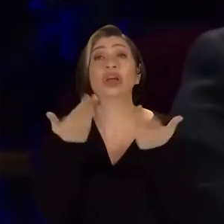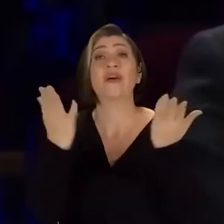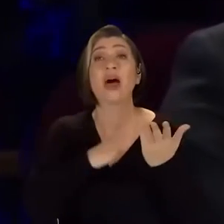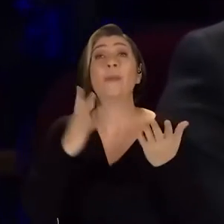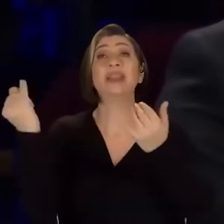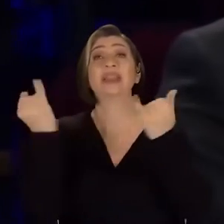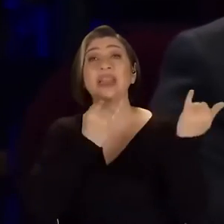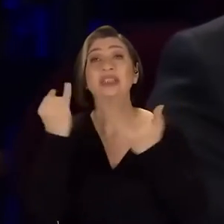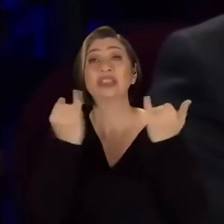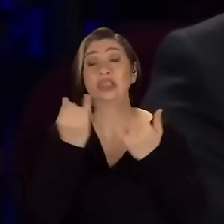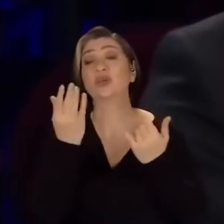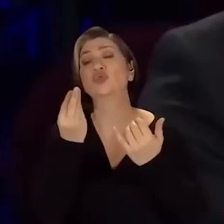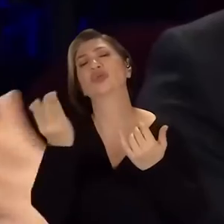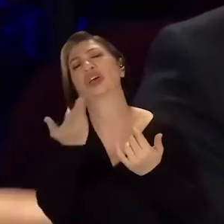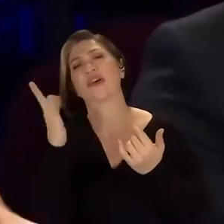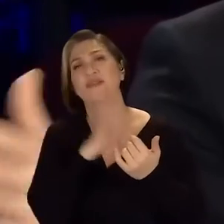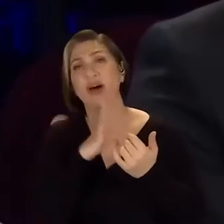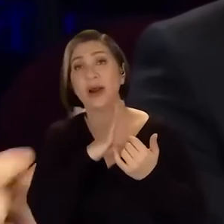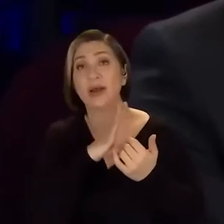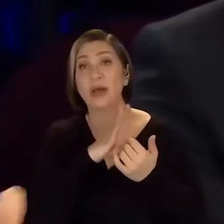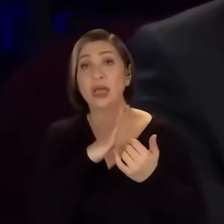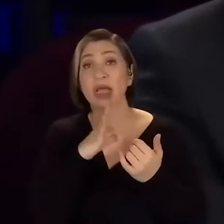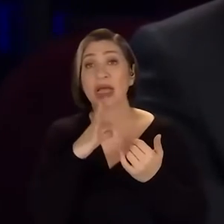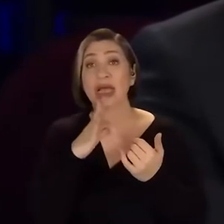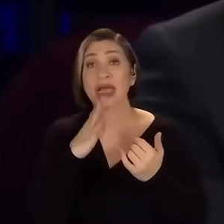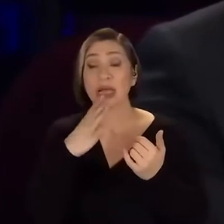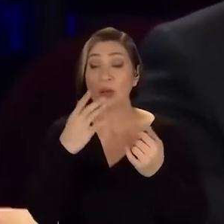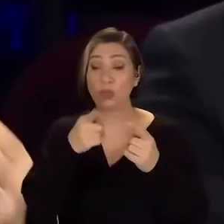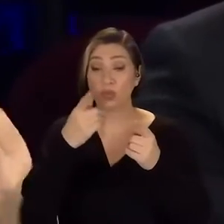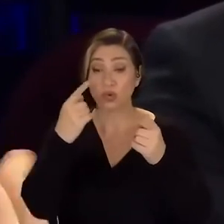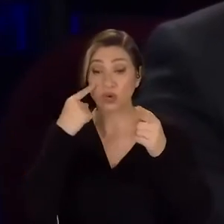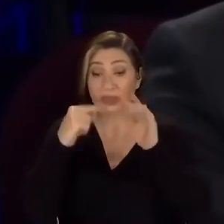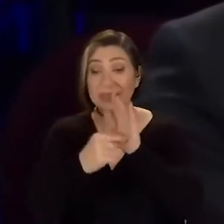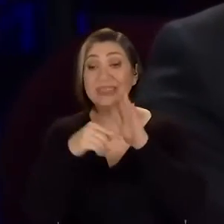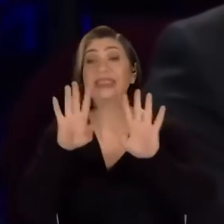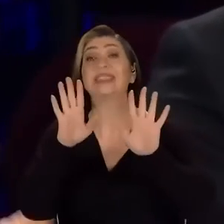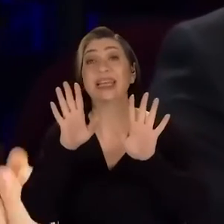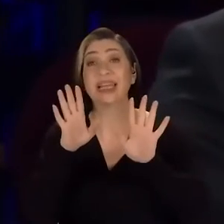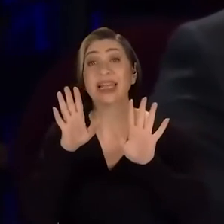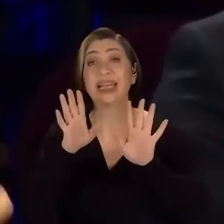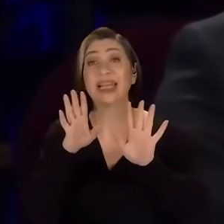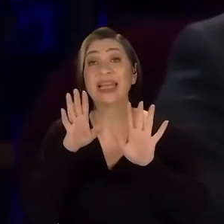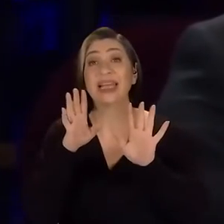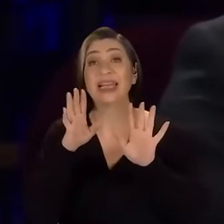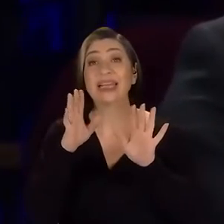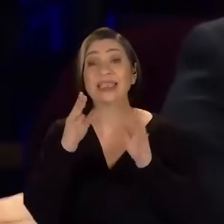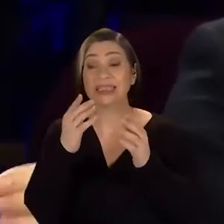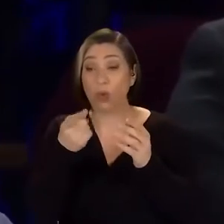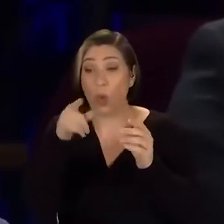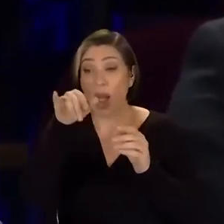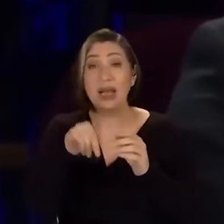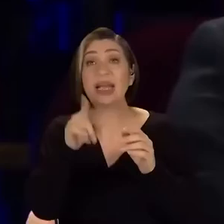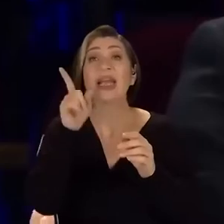da çok şey var. Yani kendimizden öne koşmaktan ziyade. Sonuçta senyoraj dediğiniz şey senyörün hakkı.